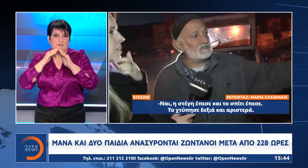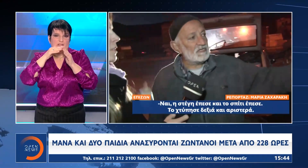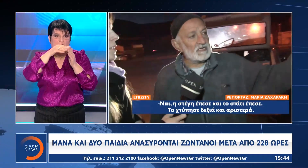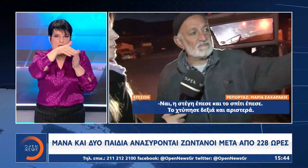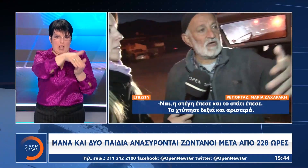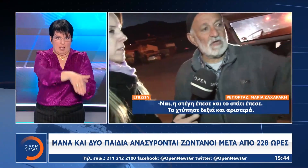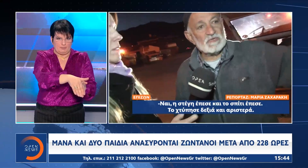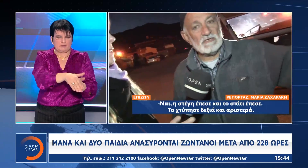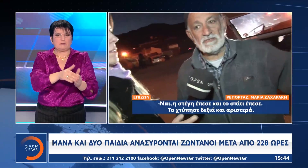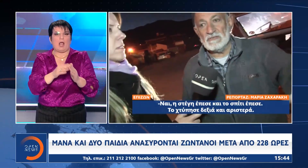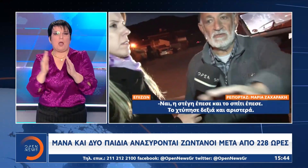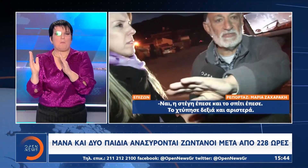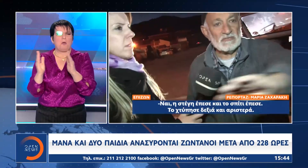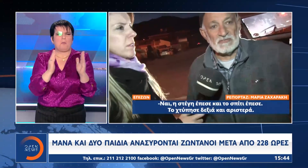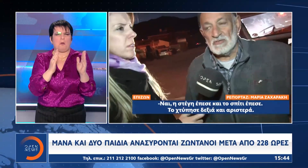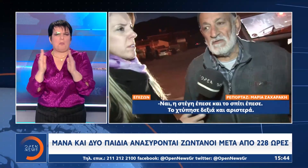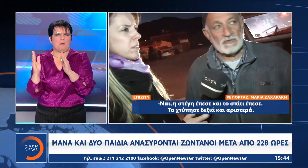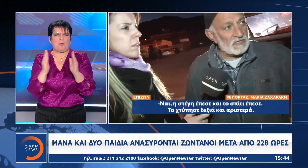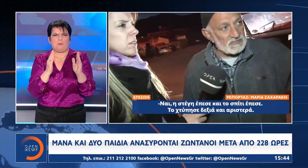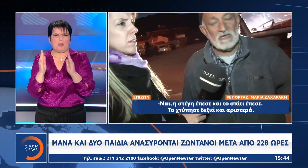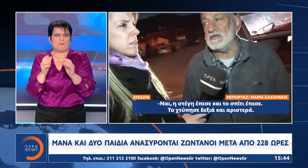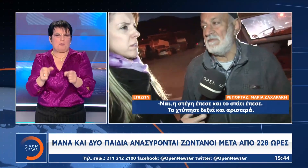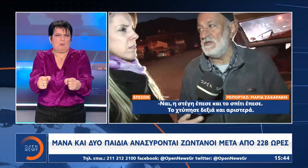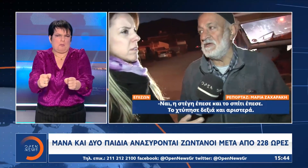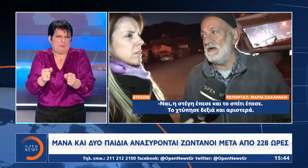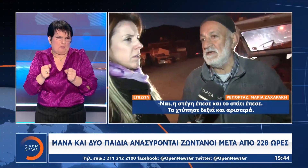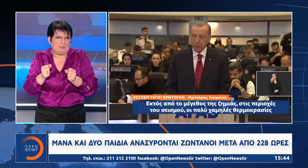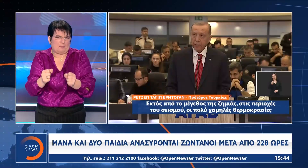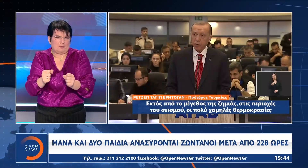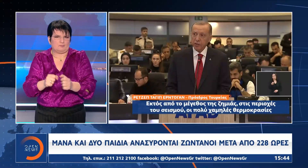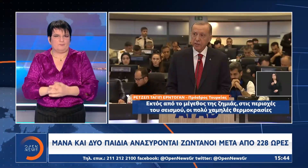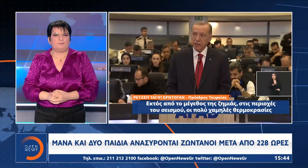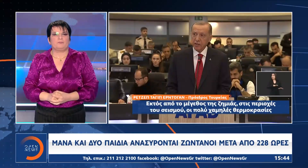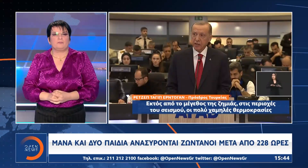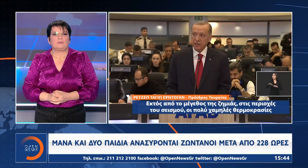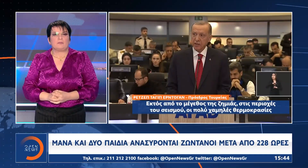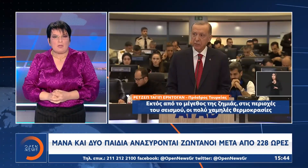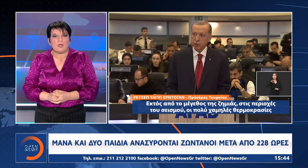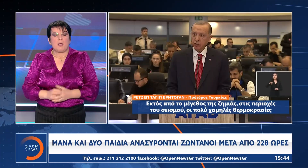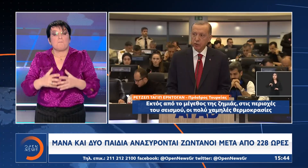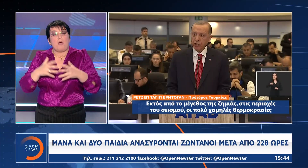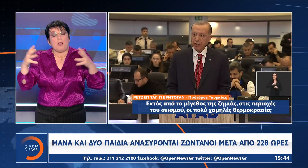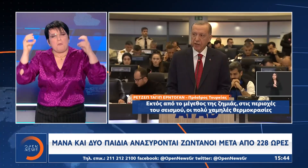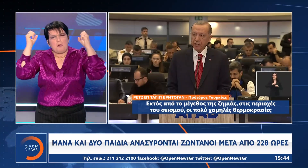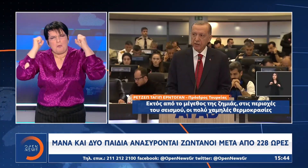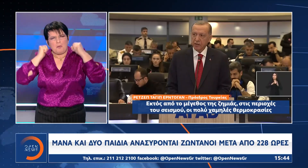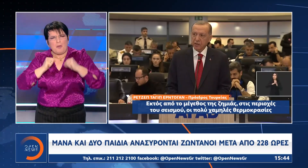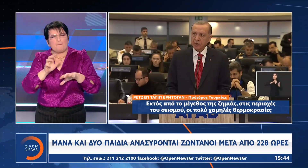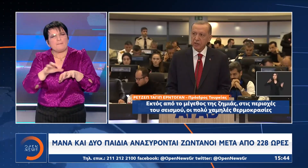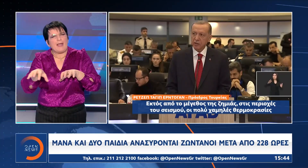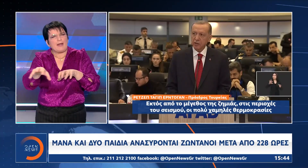kadar derdi işte kepçe mepçe sağda solda vurdular daha kepildi yani. Deprem bölgesindeki hasarın büyüklüğü